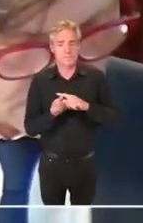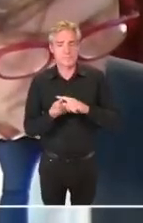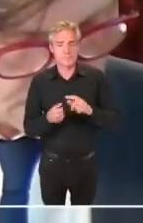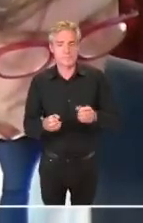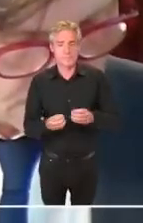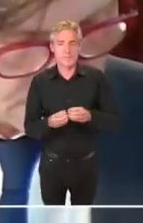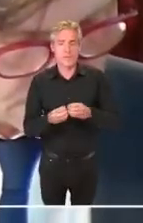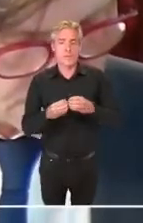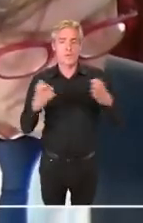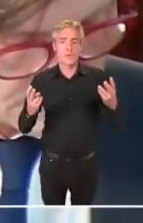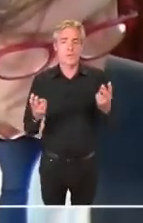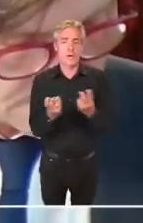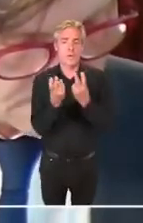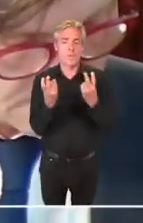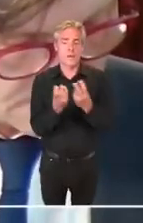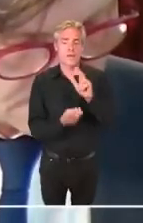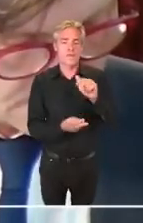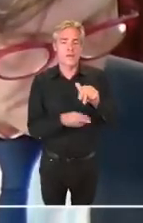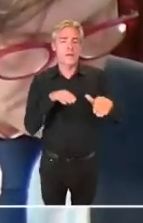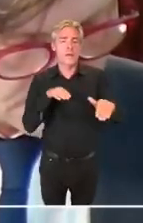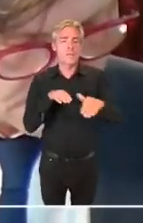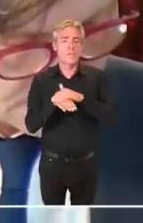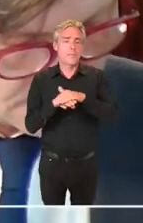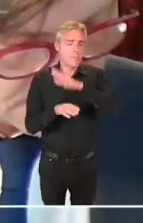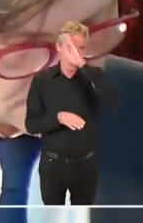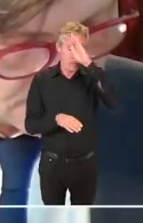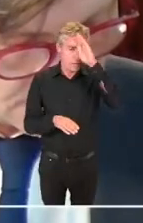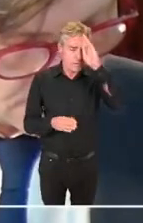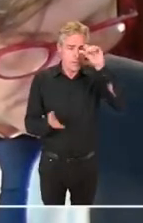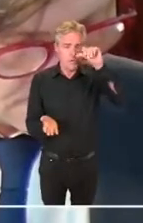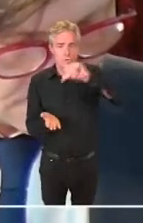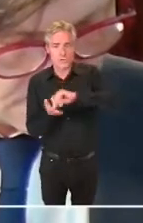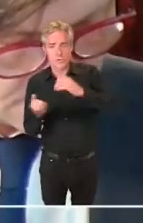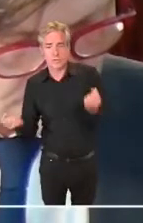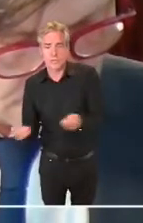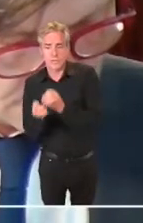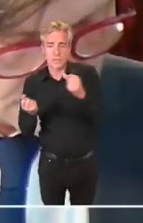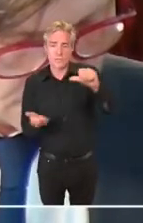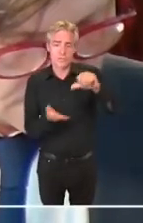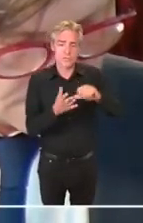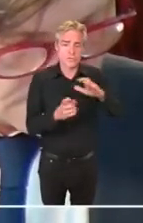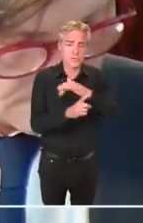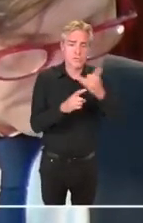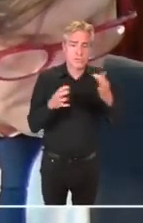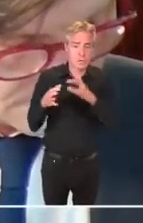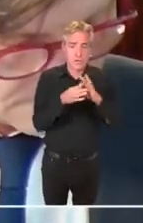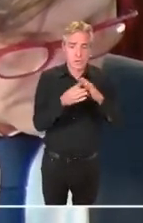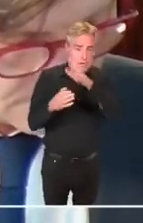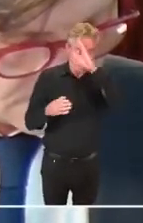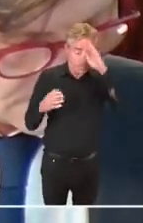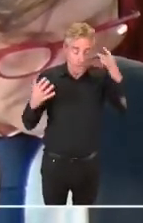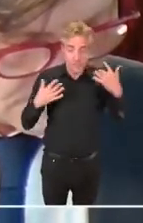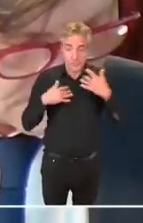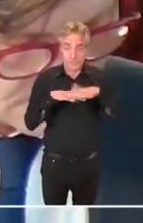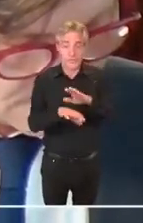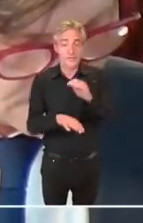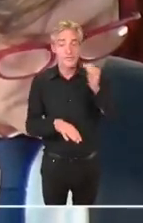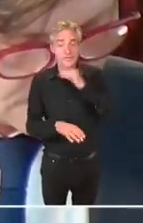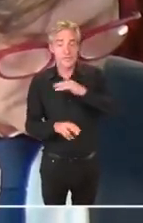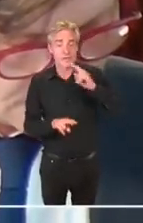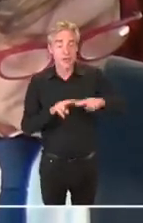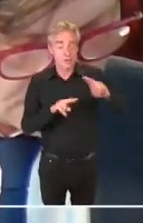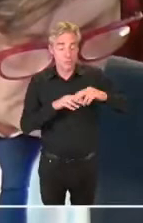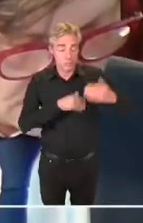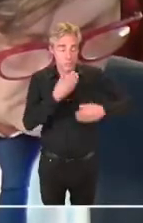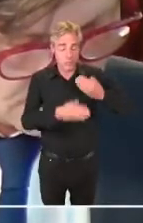Parc. Il devait y avoir une polyvalence entre le centre d'animation et le centre social. On devait très rapidement faire les travaux